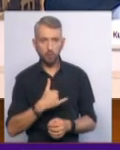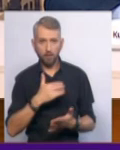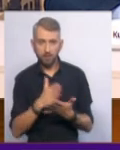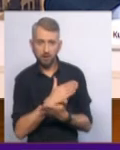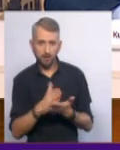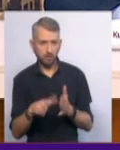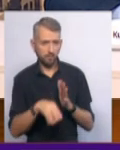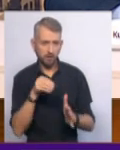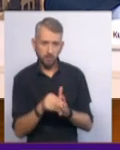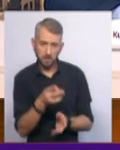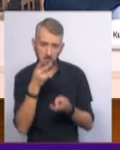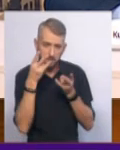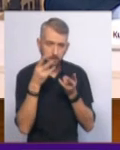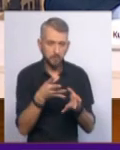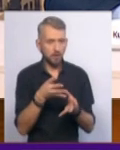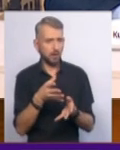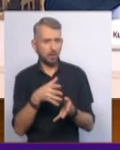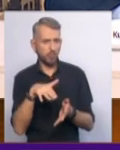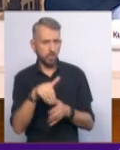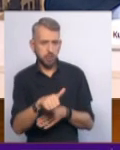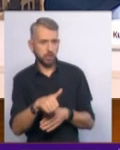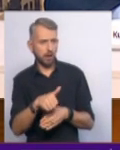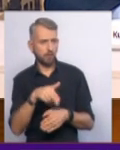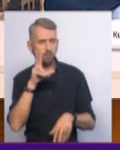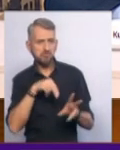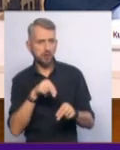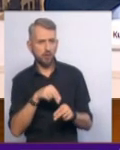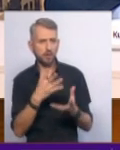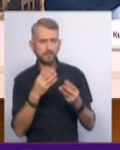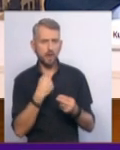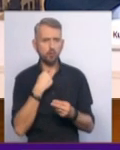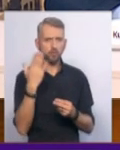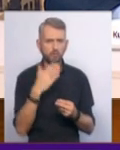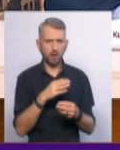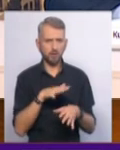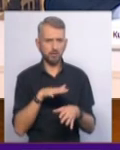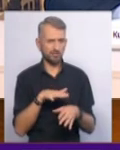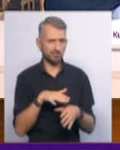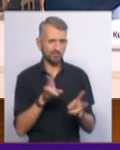ходять на вибори, вважає, що не потрібно йти в день голосування і голосувати, обирати депутата міської ради.